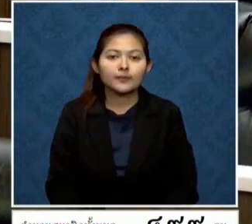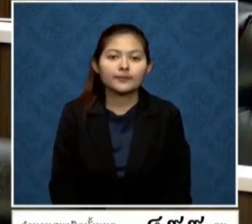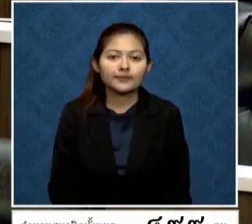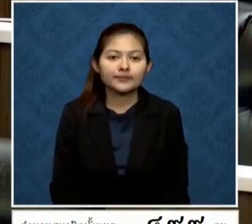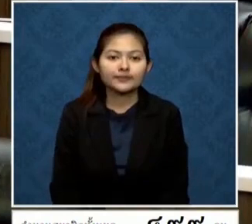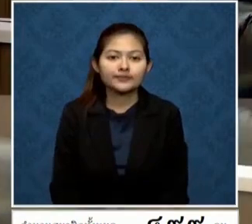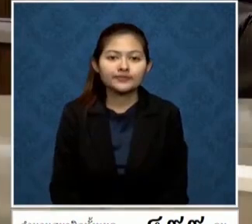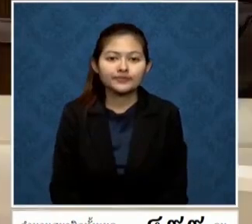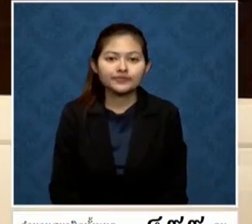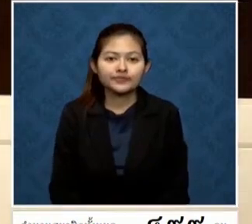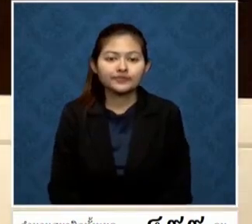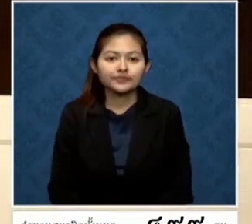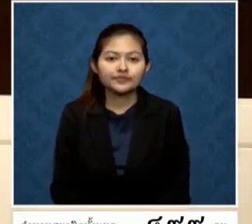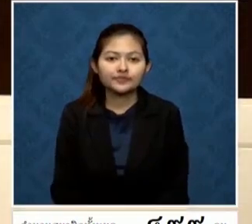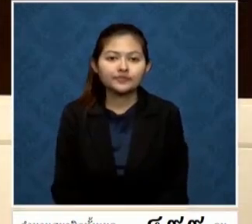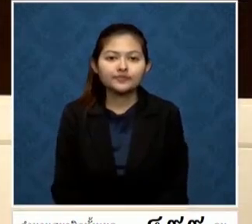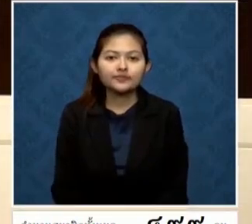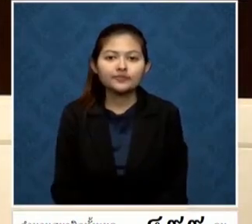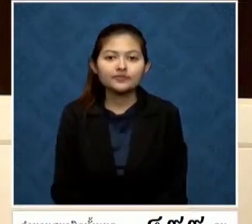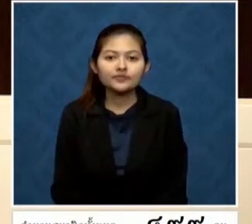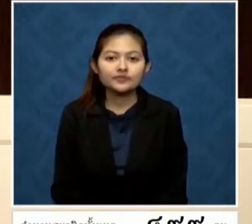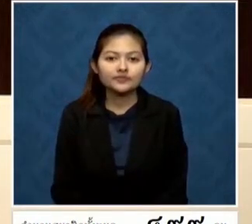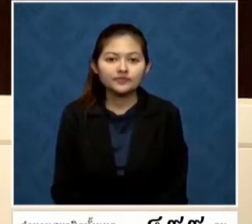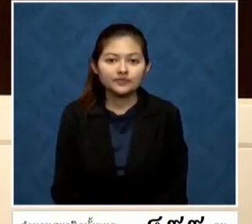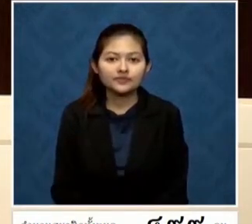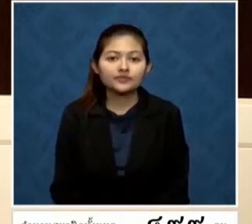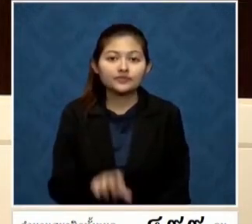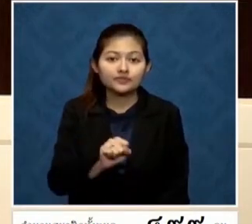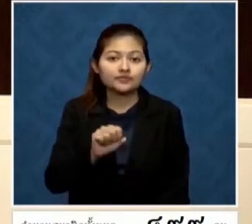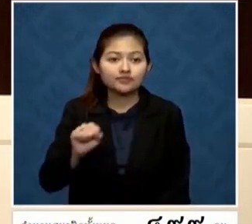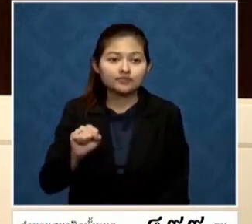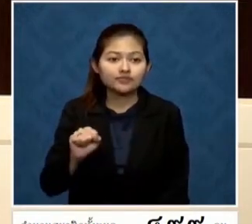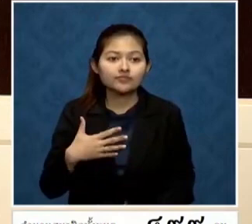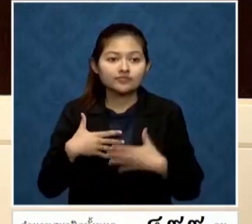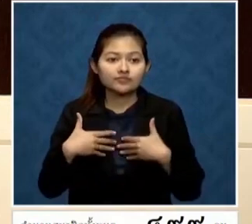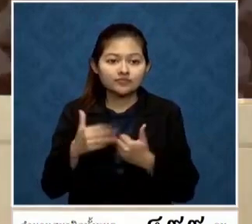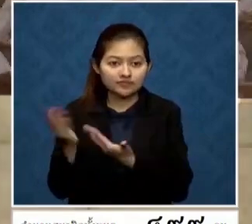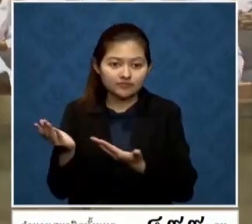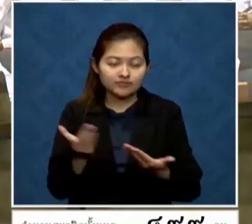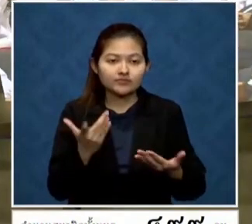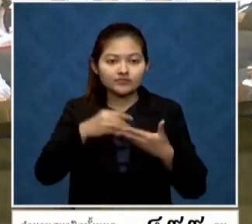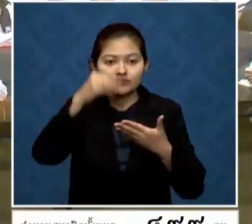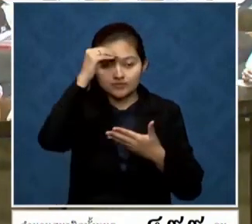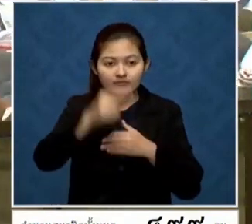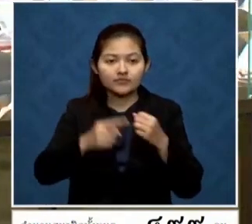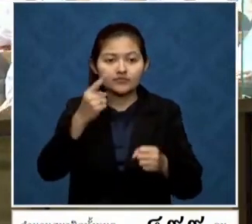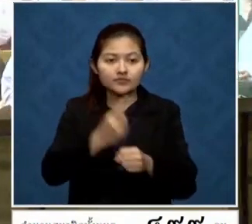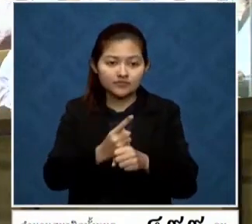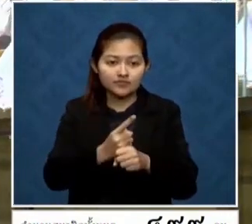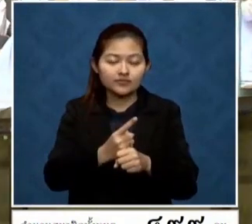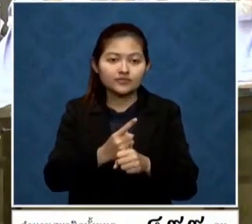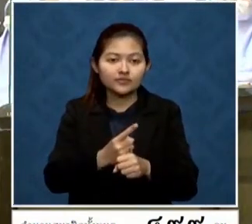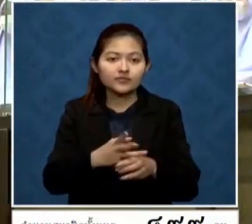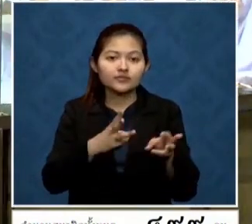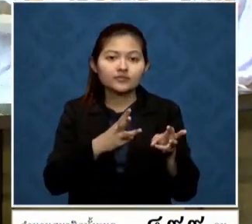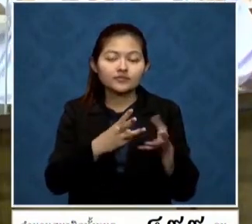ครับขอบคุณครับต่อไปเ่อสภาผู้ไทยราษฎรนะครับยินดีต้อนรับคณะนักศึกษาชั้นปีที่ 1สาขา